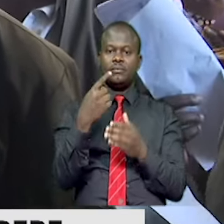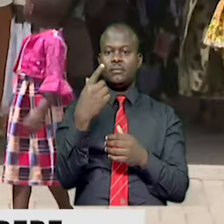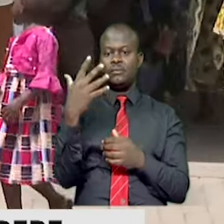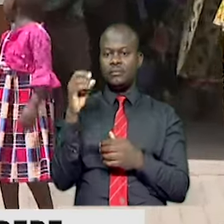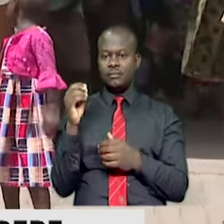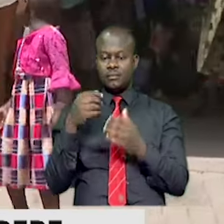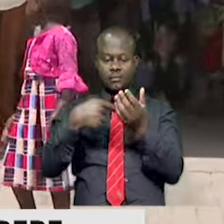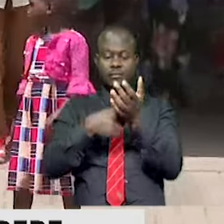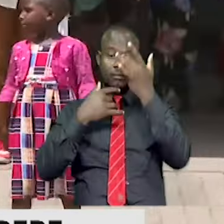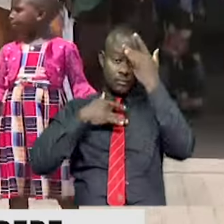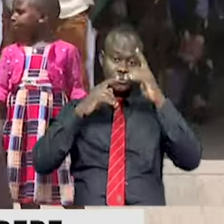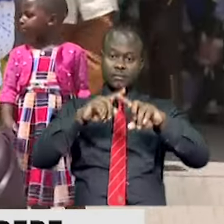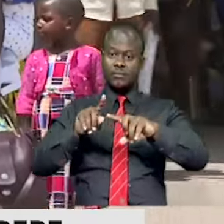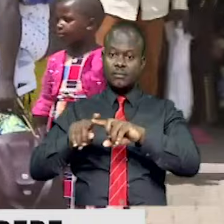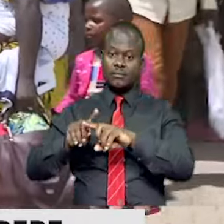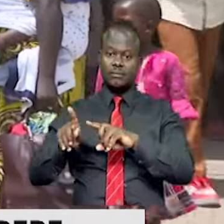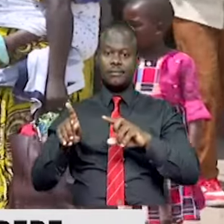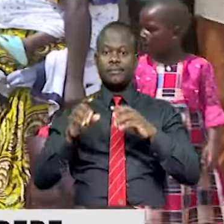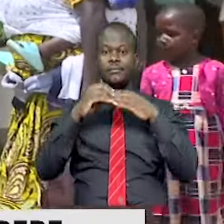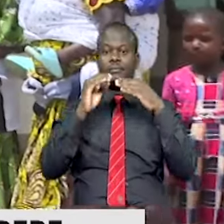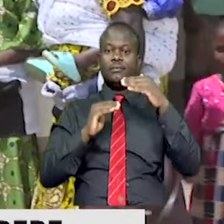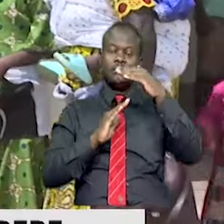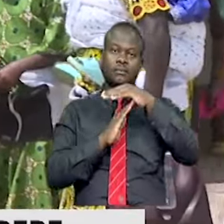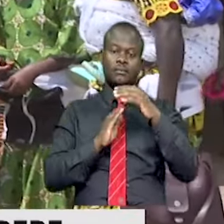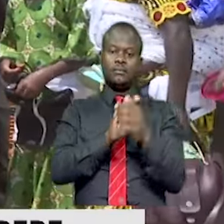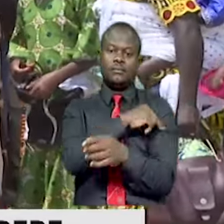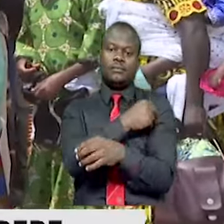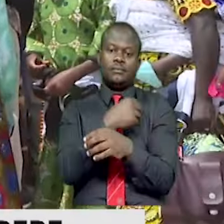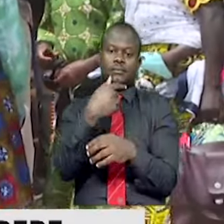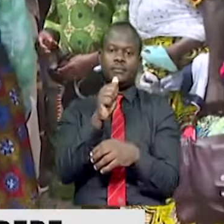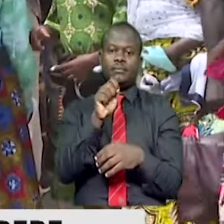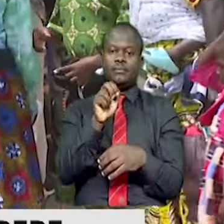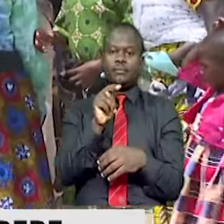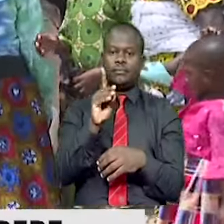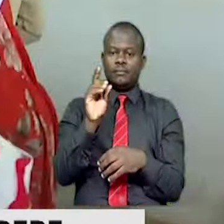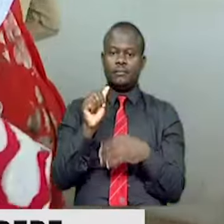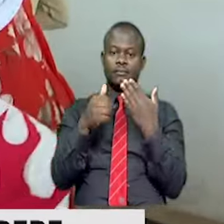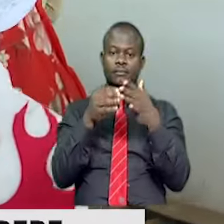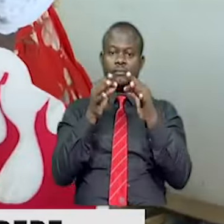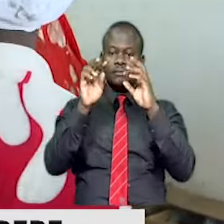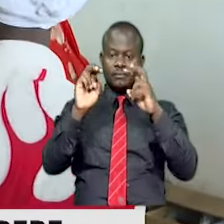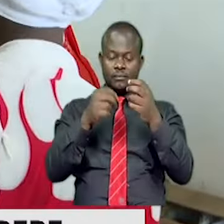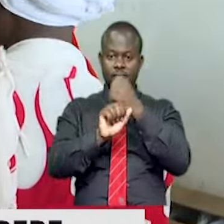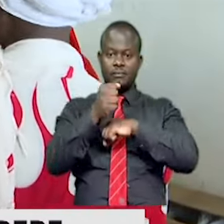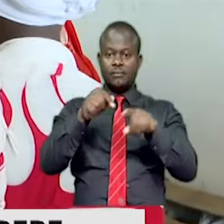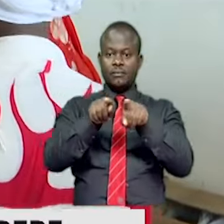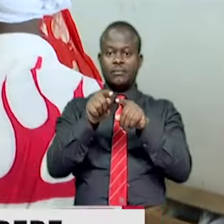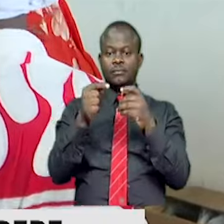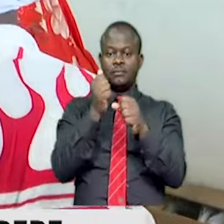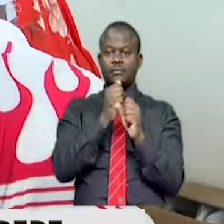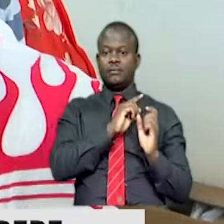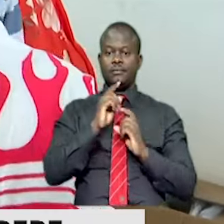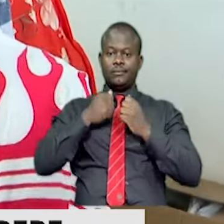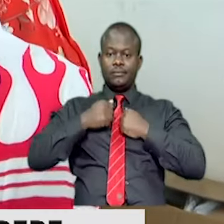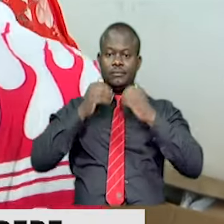700,000 to 1,500,000 bavuwe indwara zitandukanye. Umuyobozi mukuru w'ibitaro bya Gatunda Dr. Niyonkuru Ernest ashimangira ko igikorwa nk'iki kirimo gukorwa n'ingabo z'u